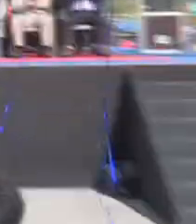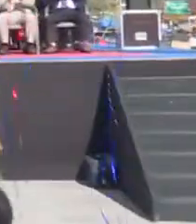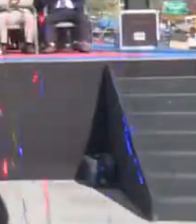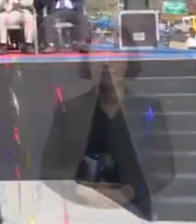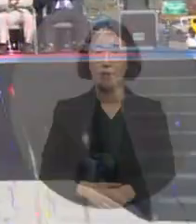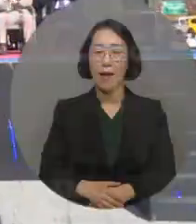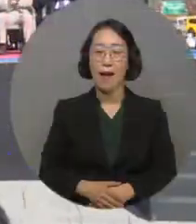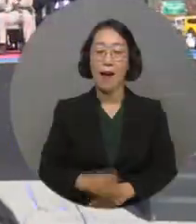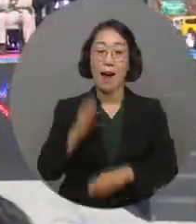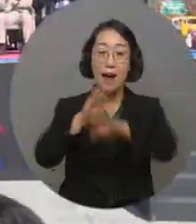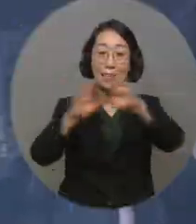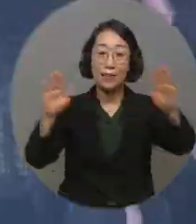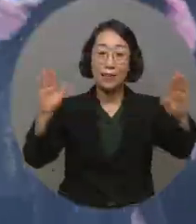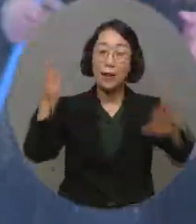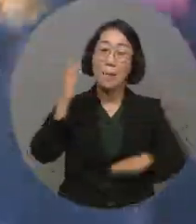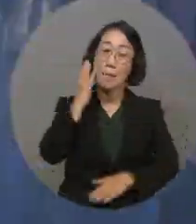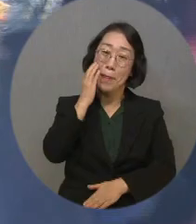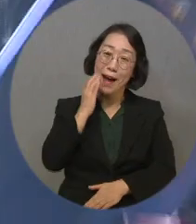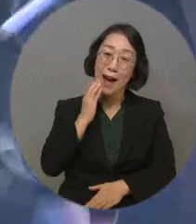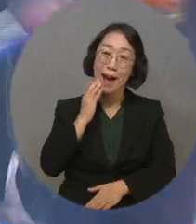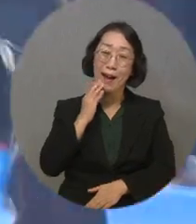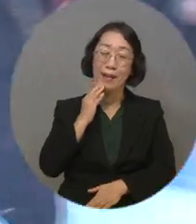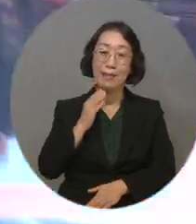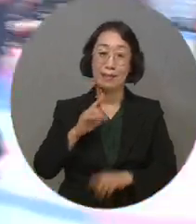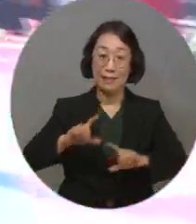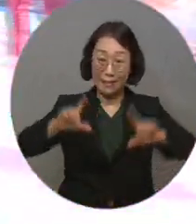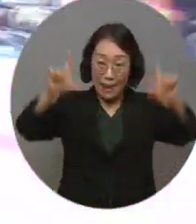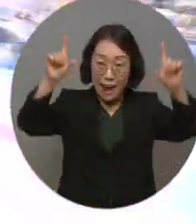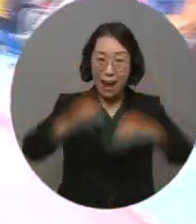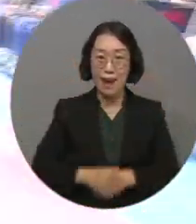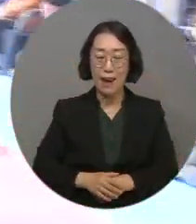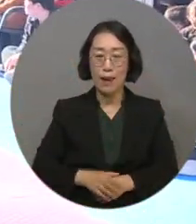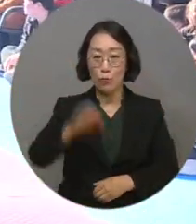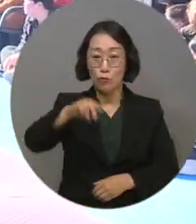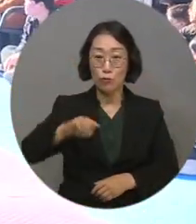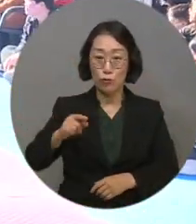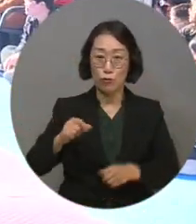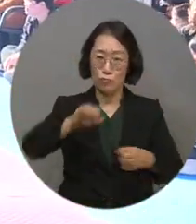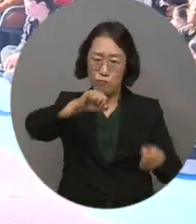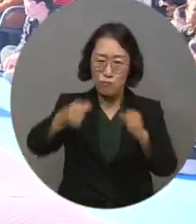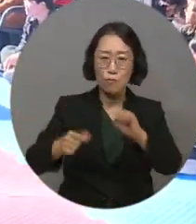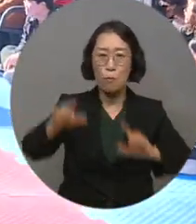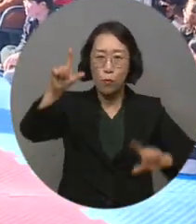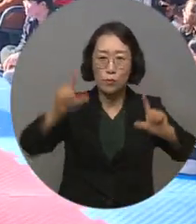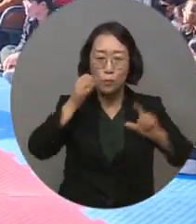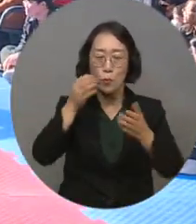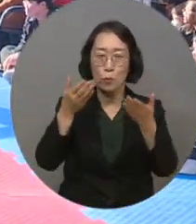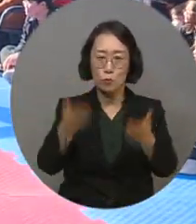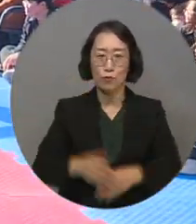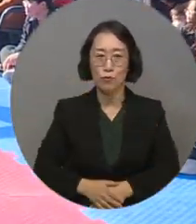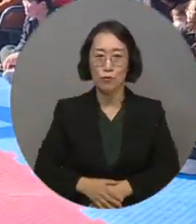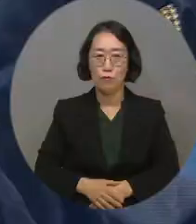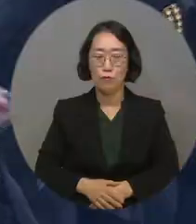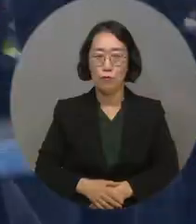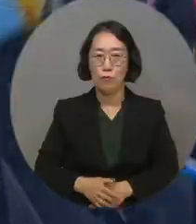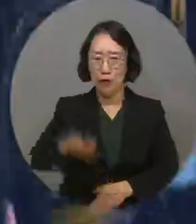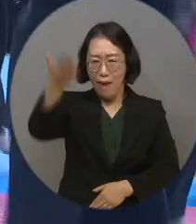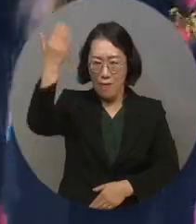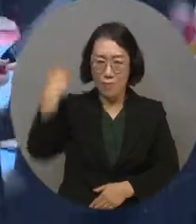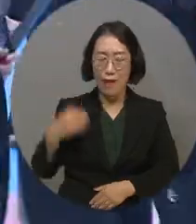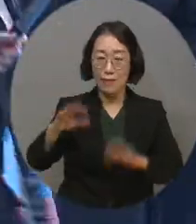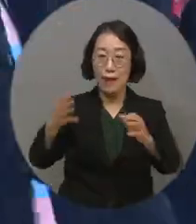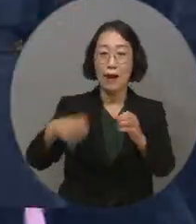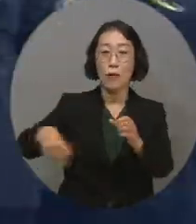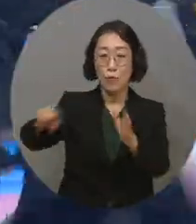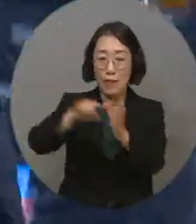높고 푸른 하늘 아래 화려한 무술 향연이 펼쳐집니다. 호국 무예인들의 무혼이 깨어난 듯 힘찬